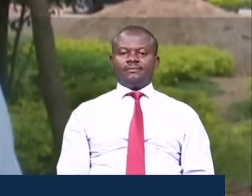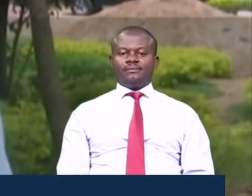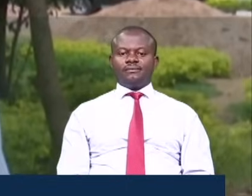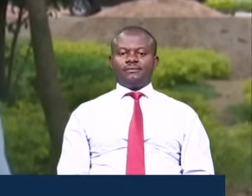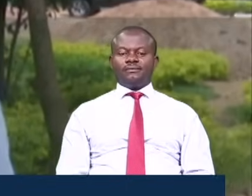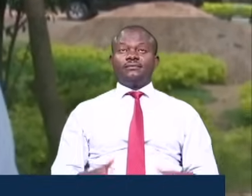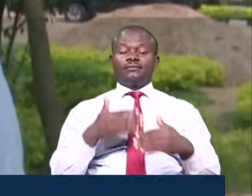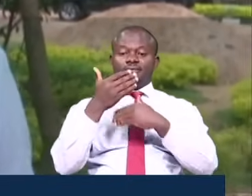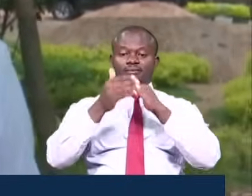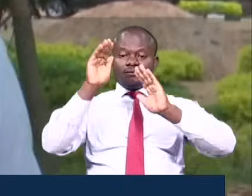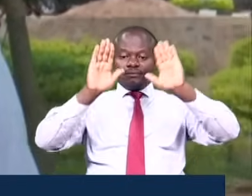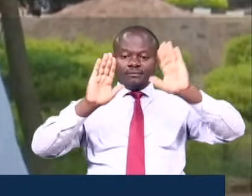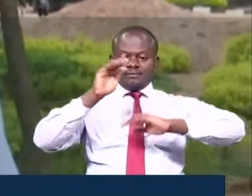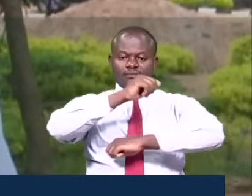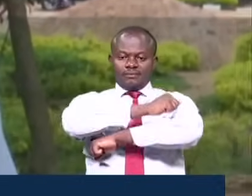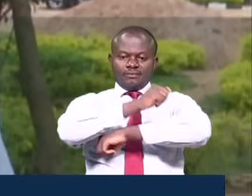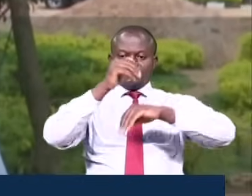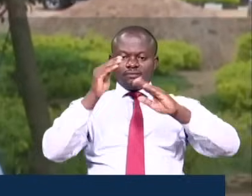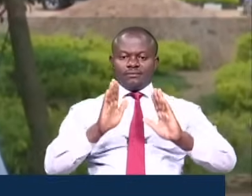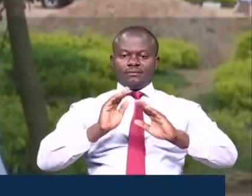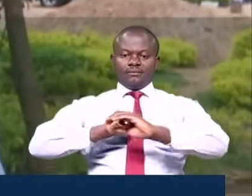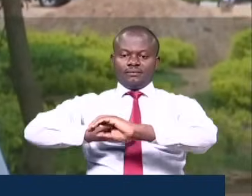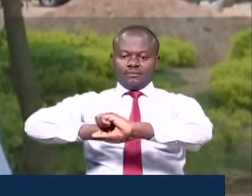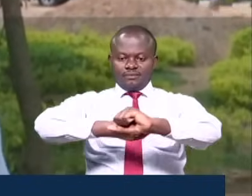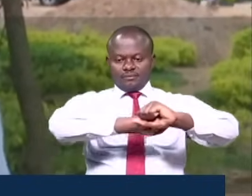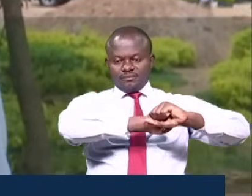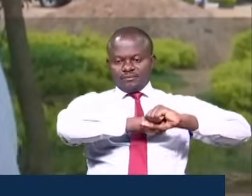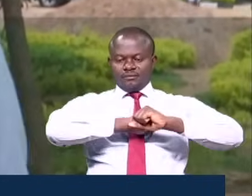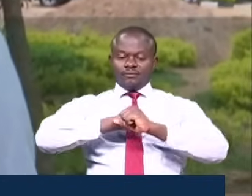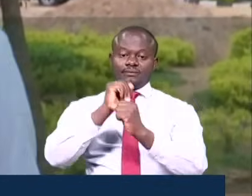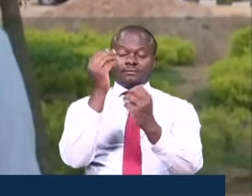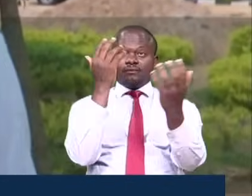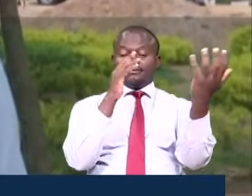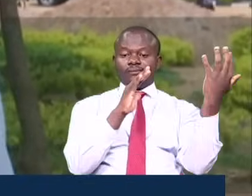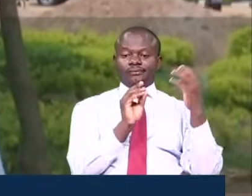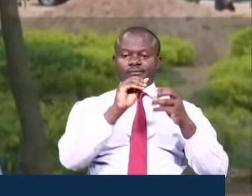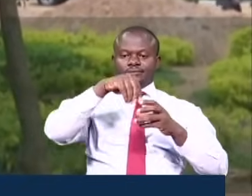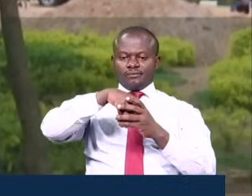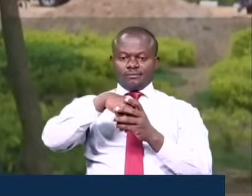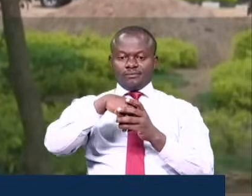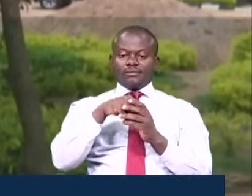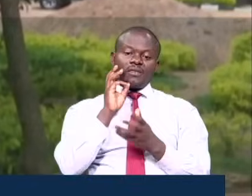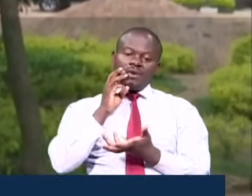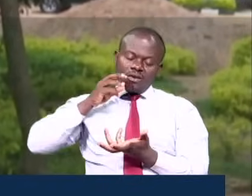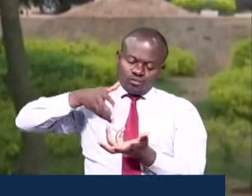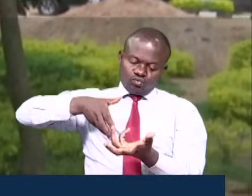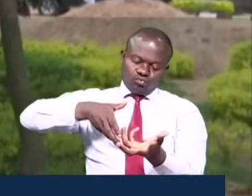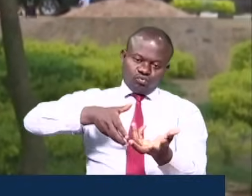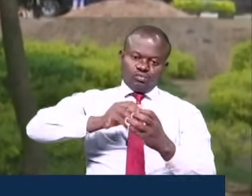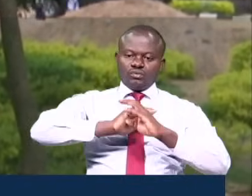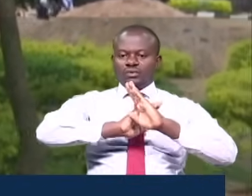None uruhare bw'abanyeshuri mu kubungabunga ibyo biti harimo kujya tubyuhira